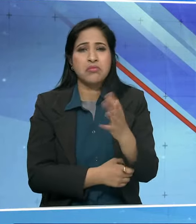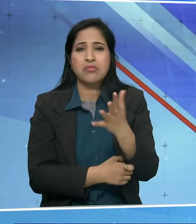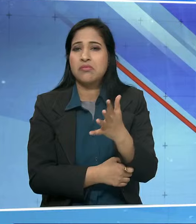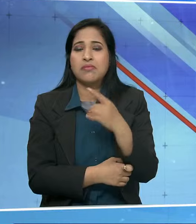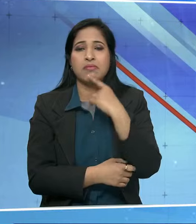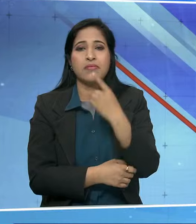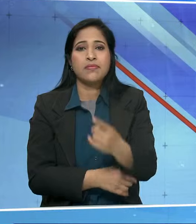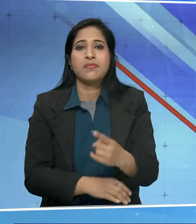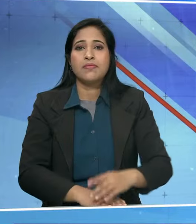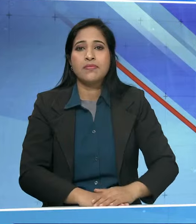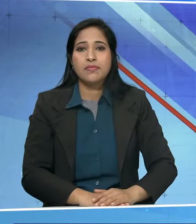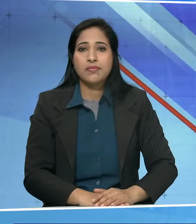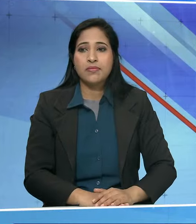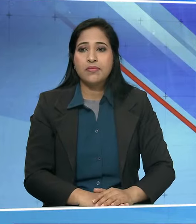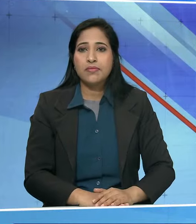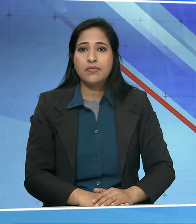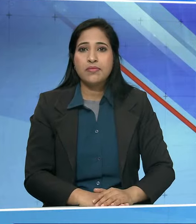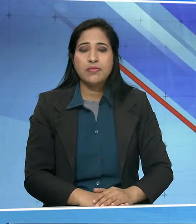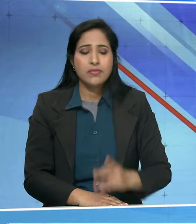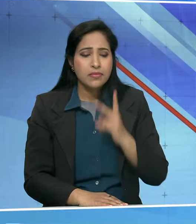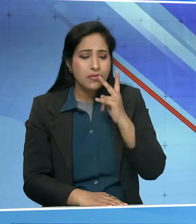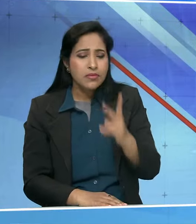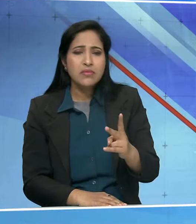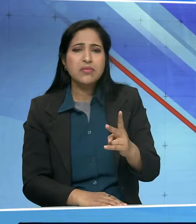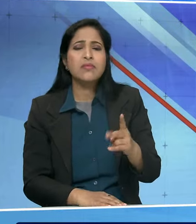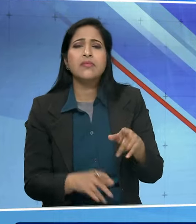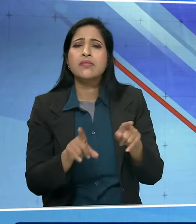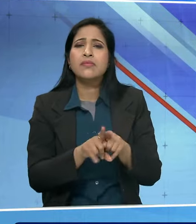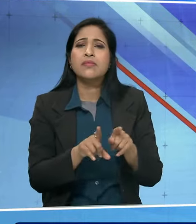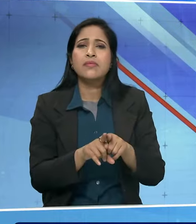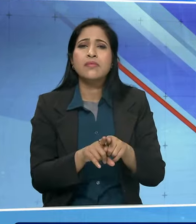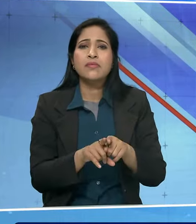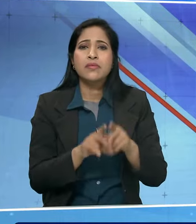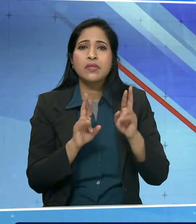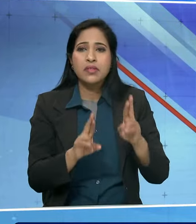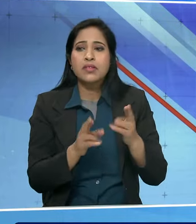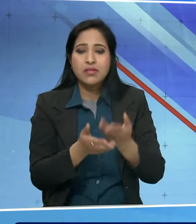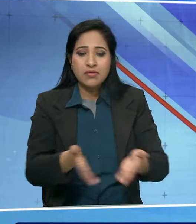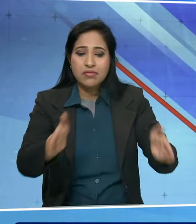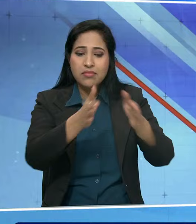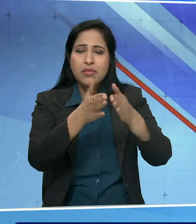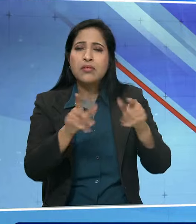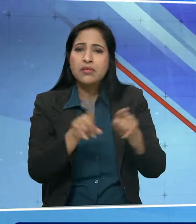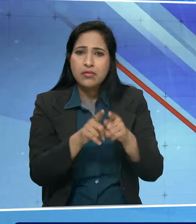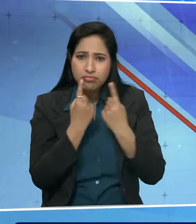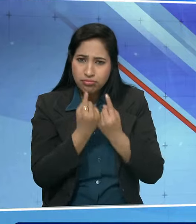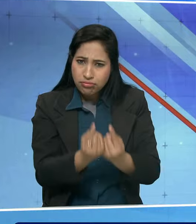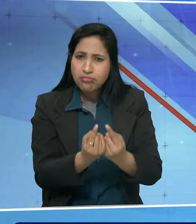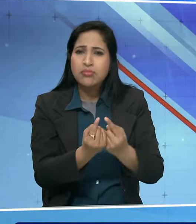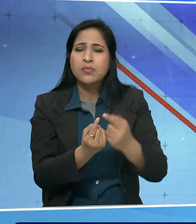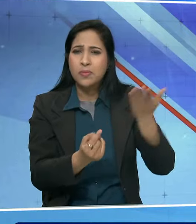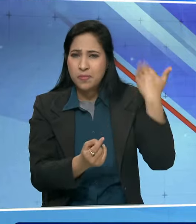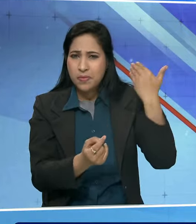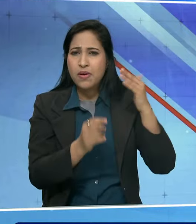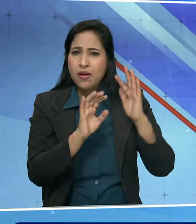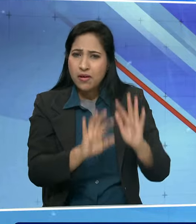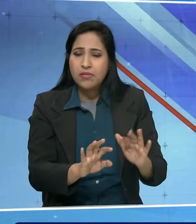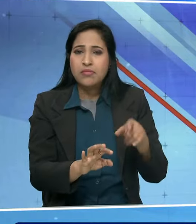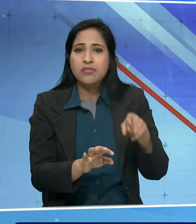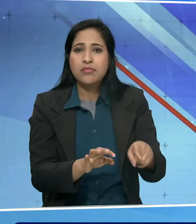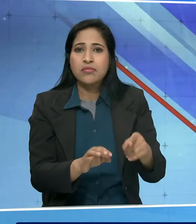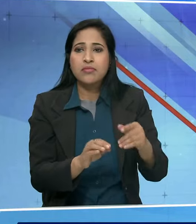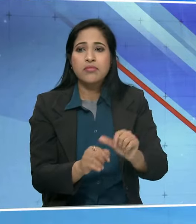व्ली कोई फिर्टेफ्स वन्यक्ष एपिर्टन के बिजर्टन के लिए